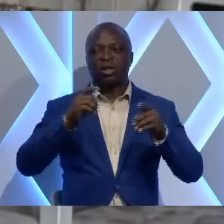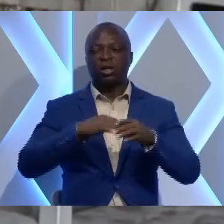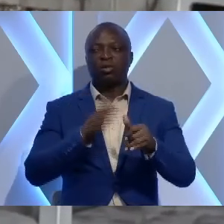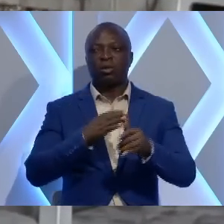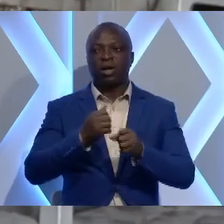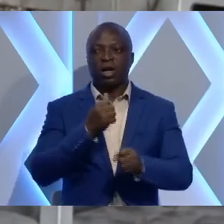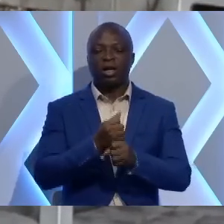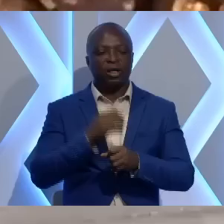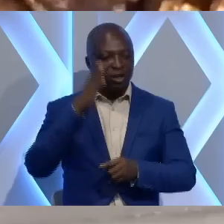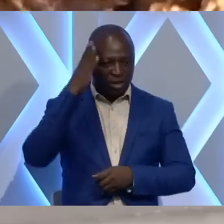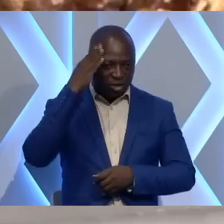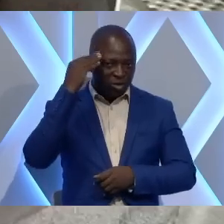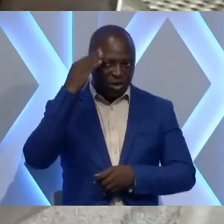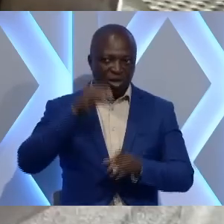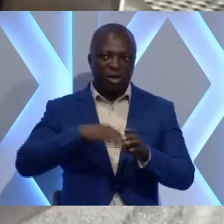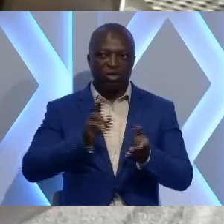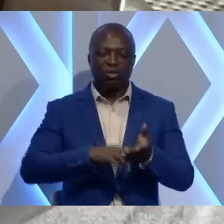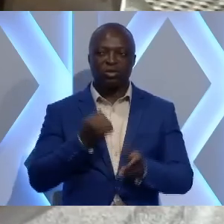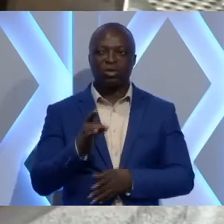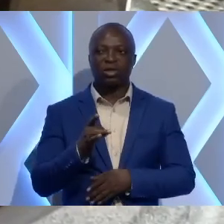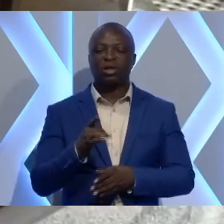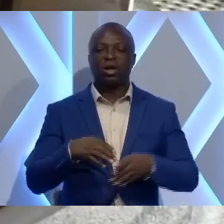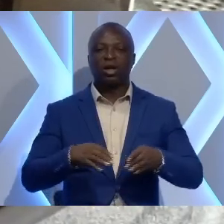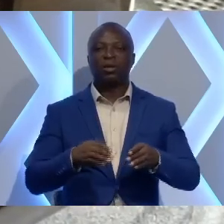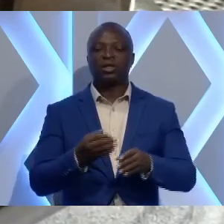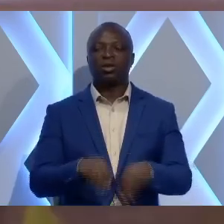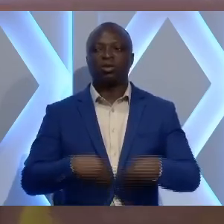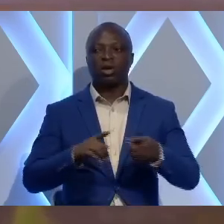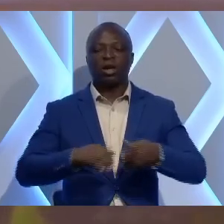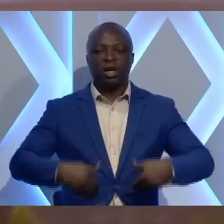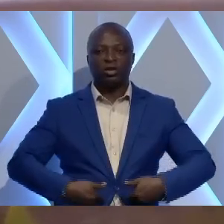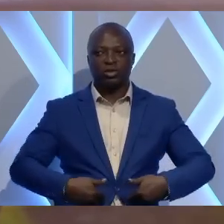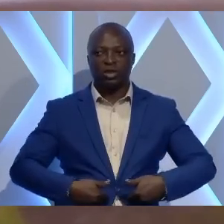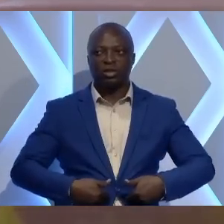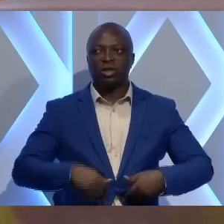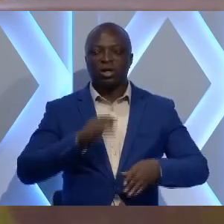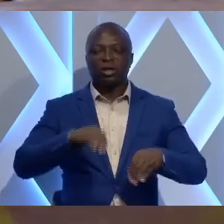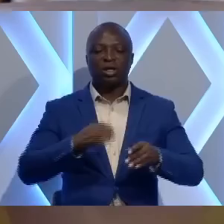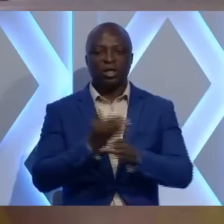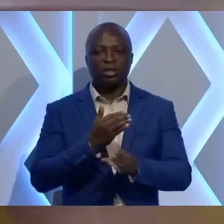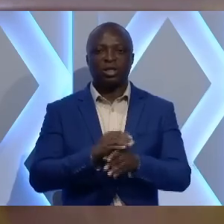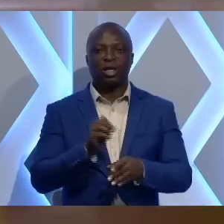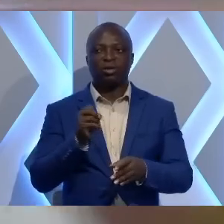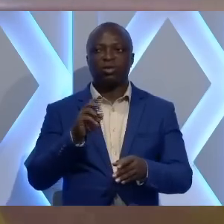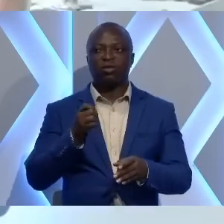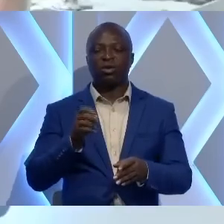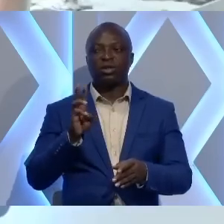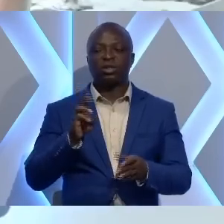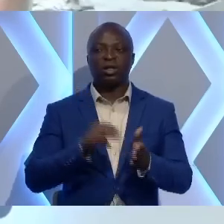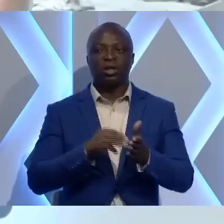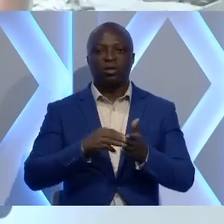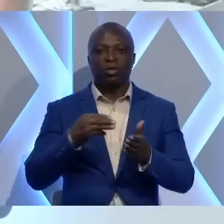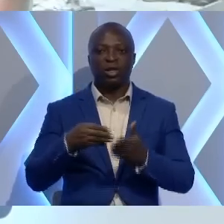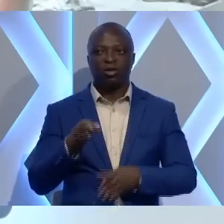première année d'expérimentation en 2018, les marchés octroyés à la jeunesse étaient estimés à 12,6 milliards de francs